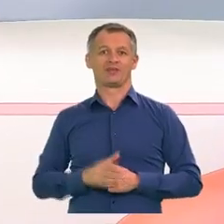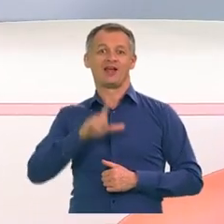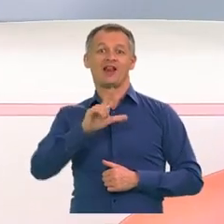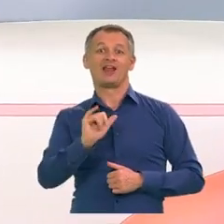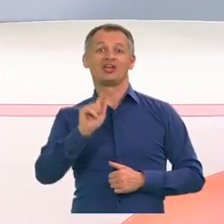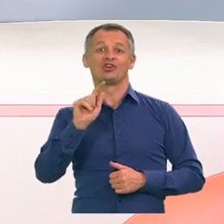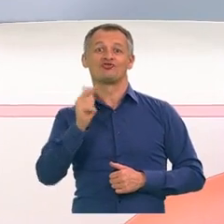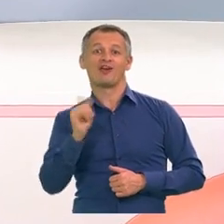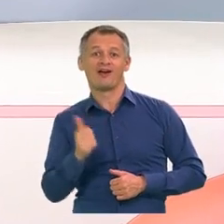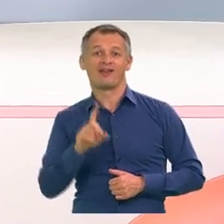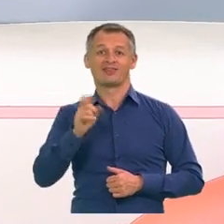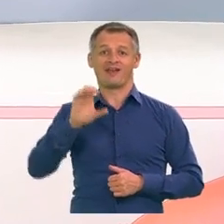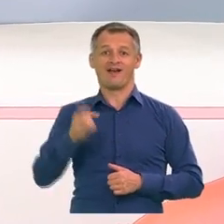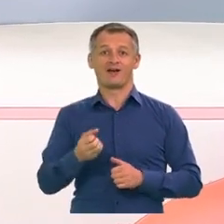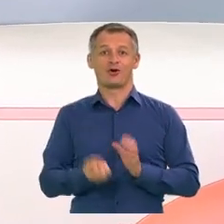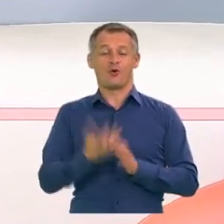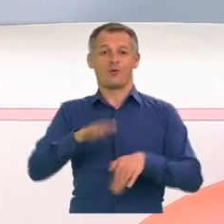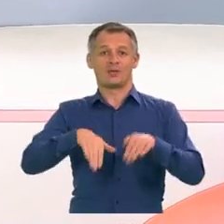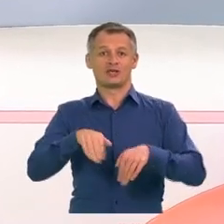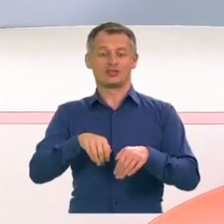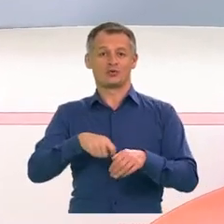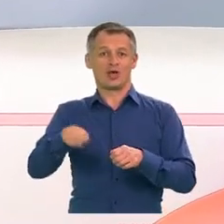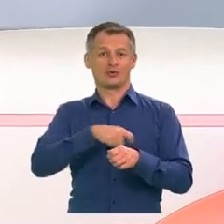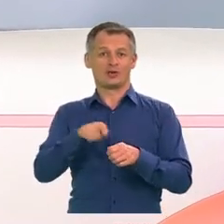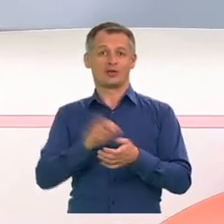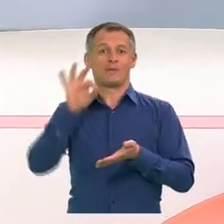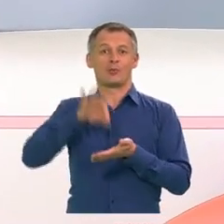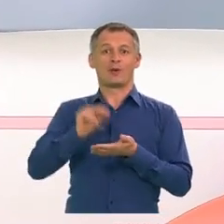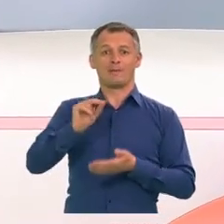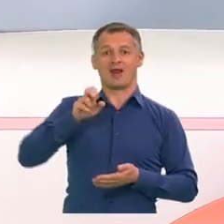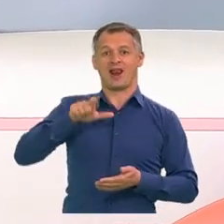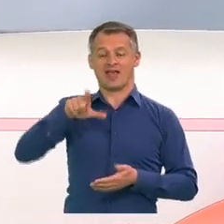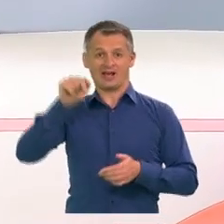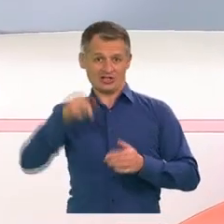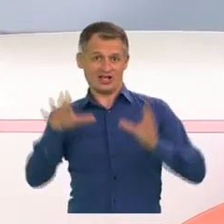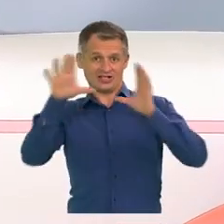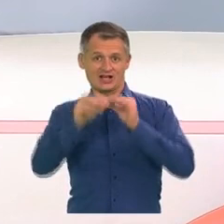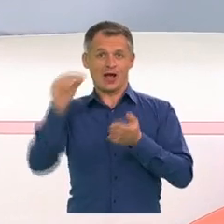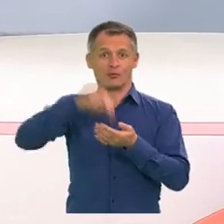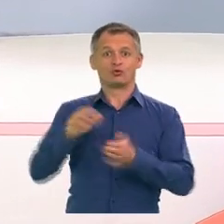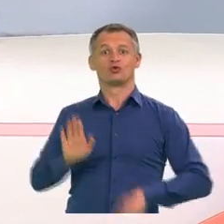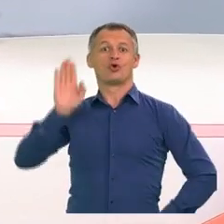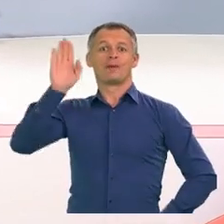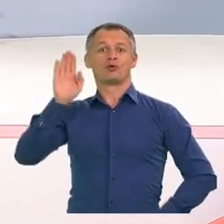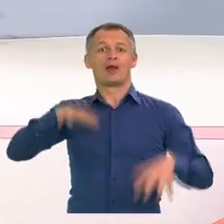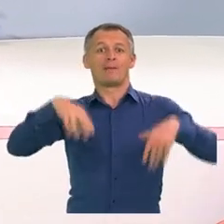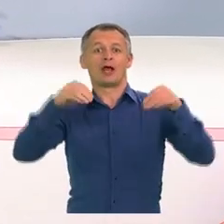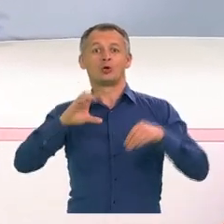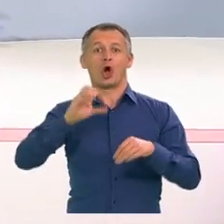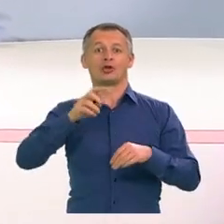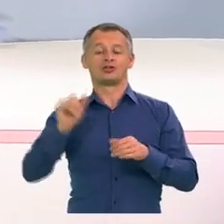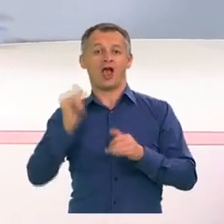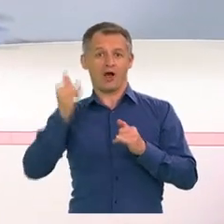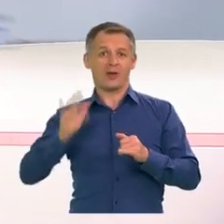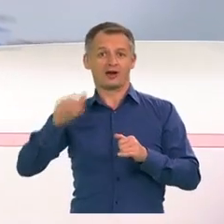Ligia Deca este noul ministru al educației. A fost propunerea liberalilor, iar în această seară a depus jurământul la Cotroceni. Acum are